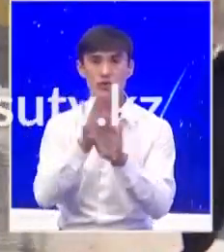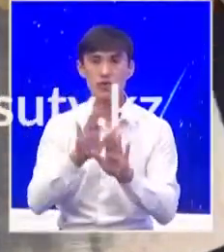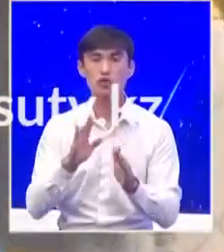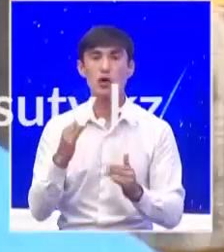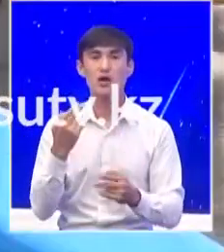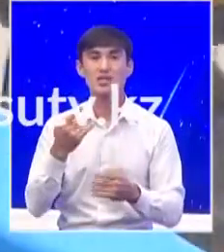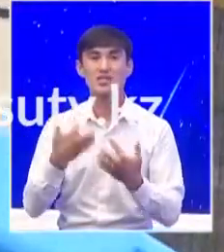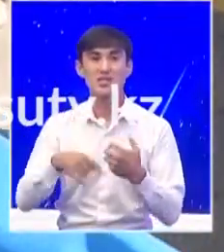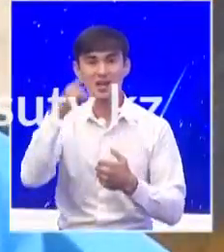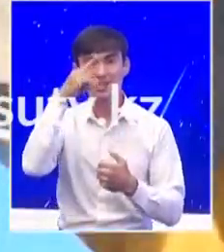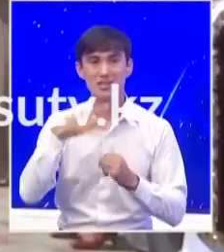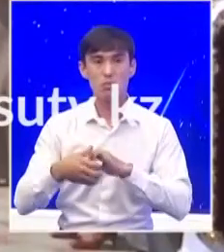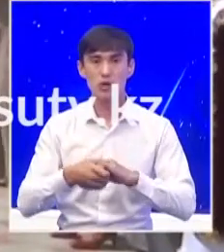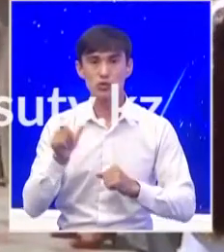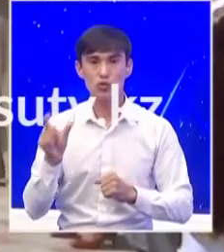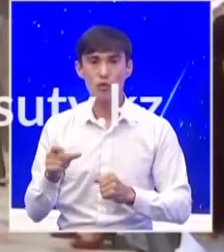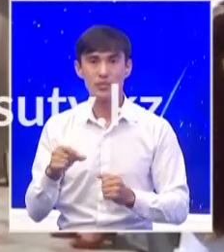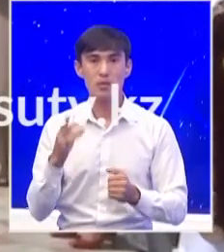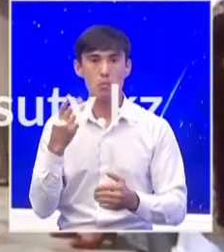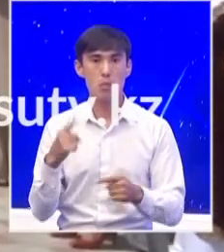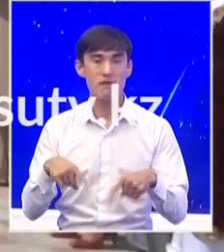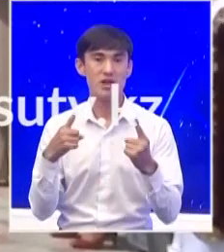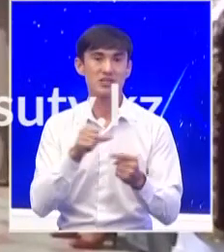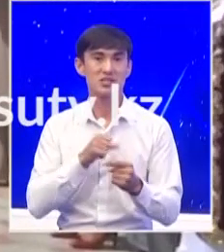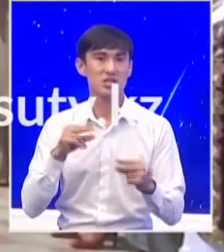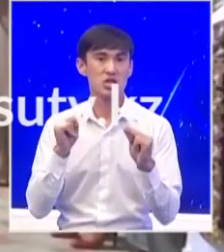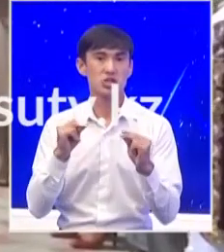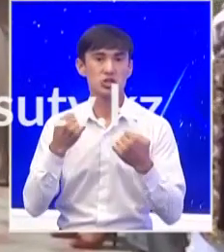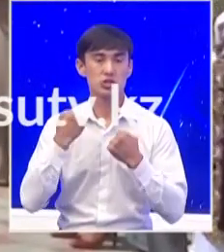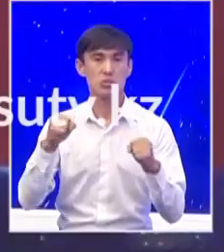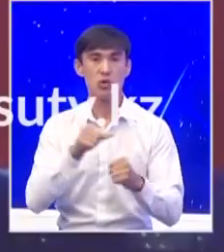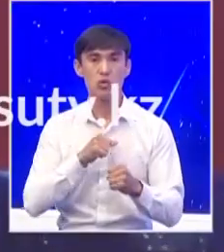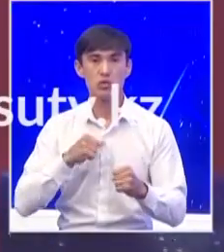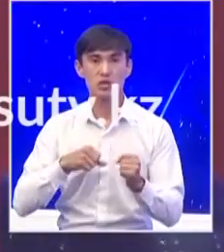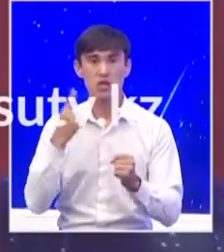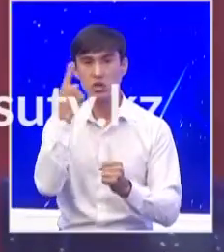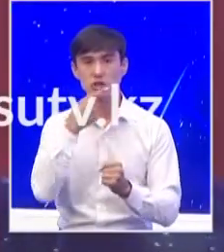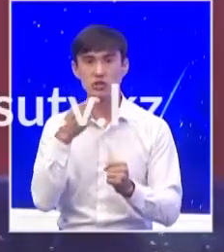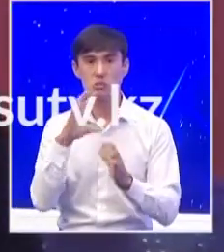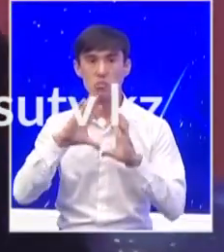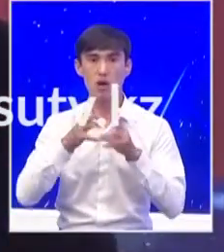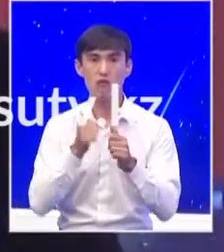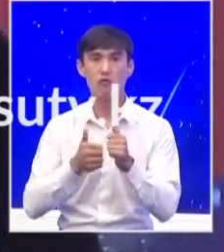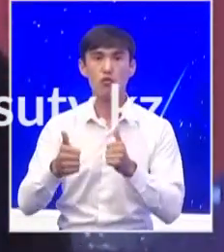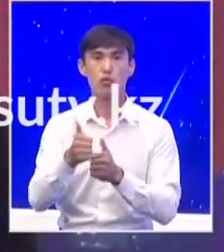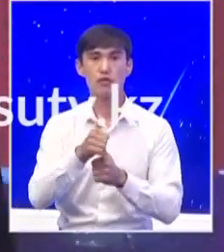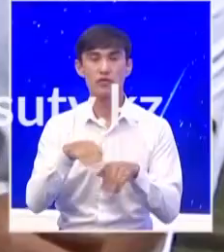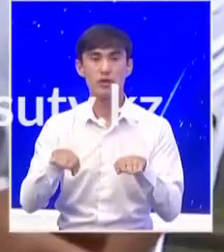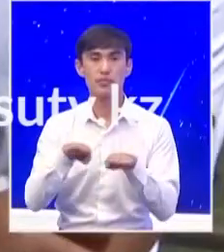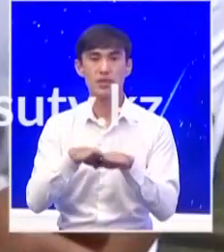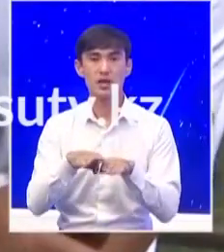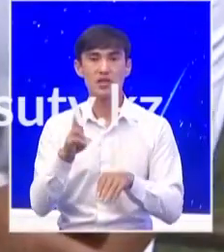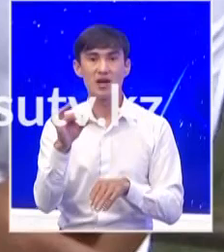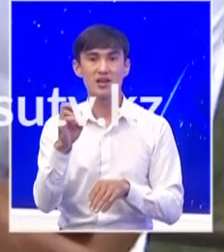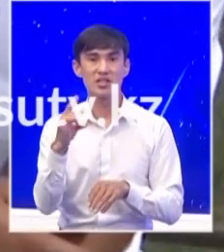среди казахских борцов появлялись настоящие самородки, личности мирового уровня. Один из них – Дарын Кенжибай. Грэпплинг